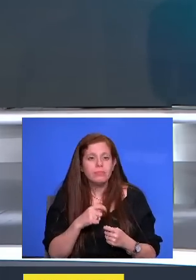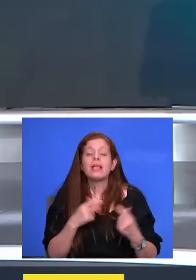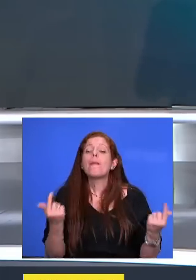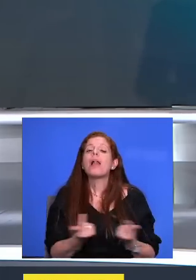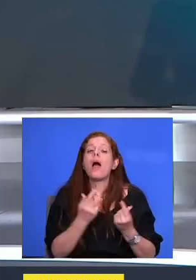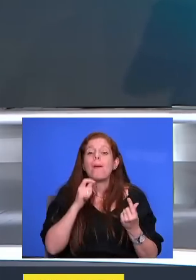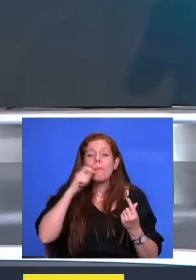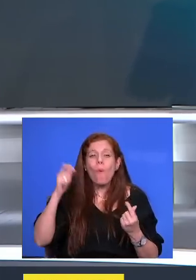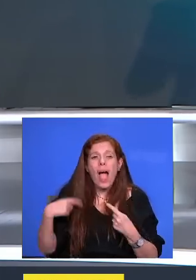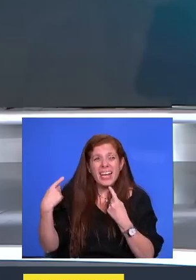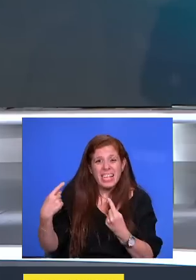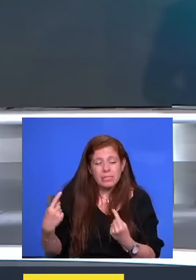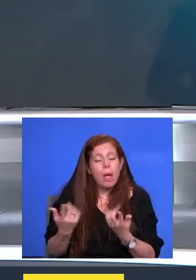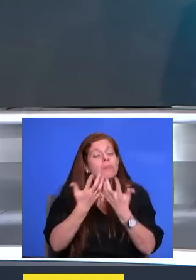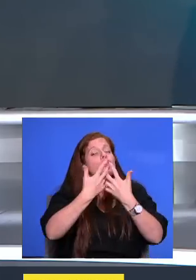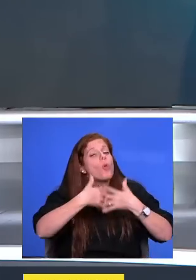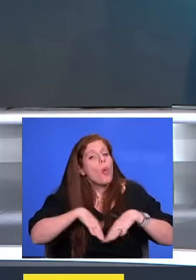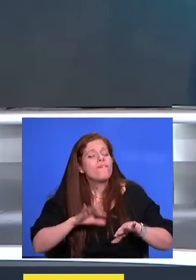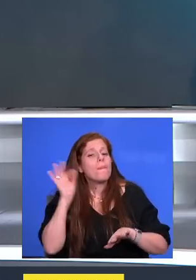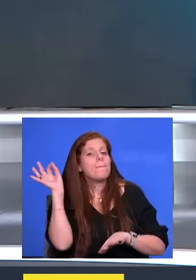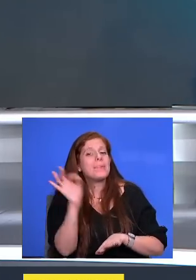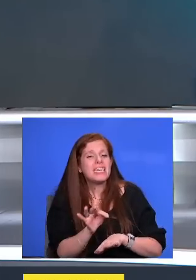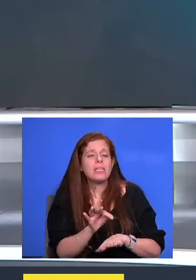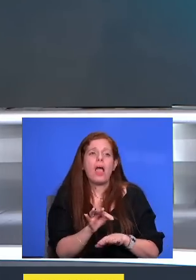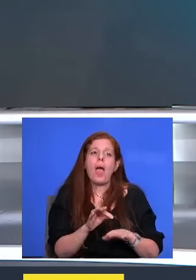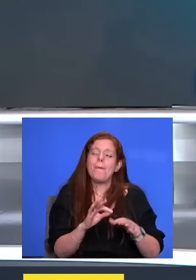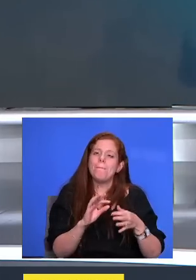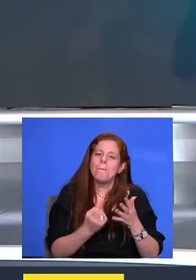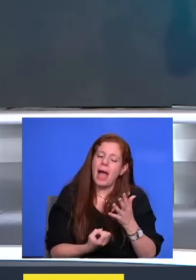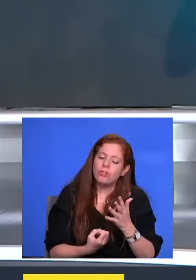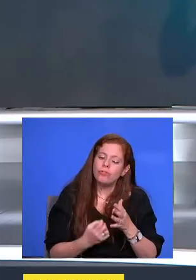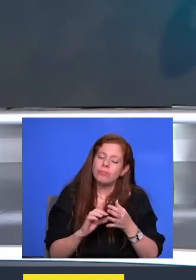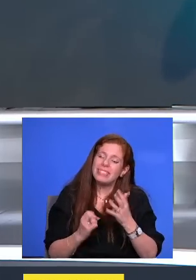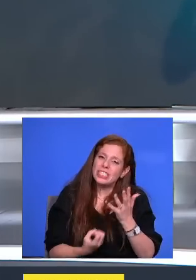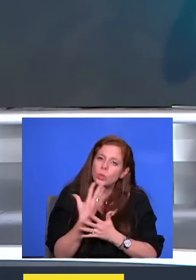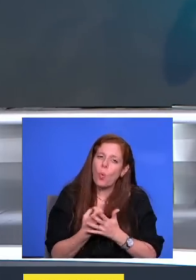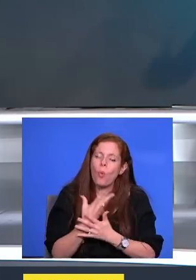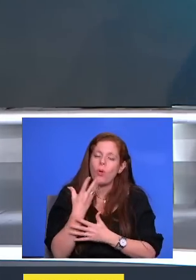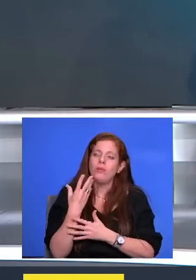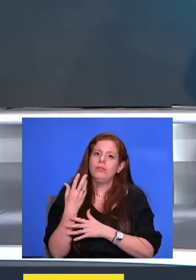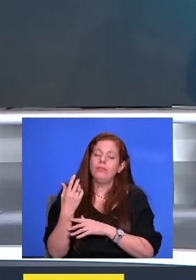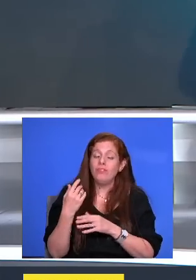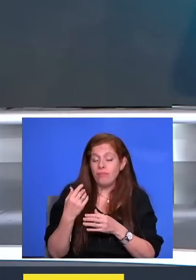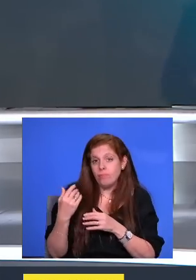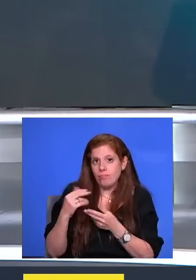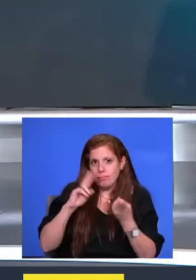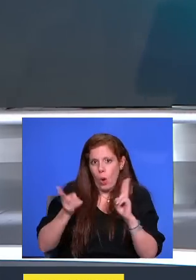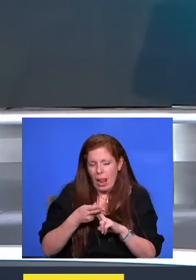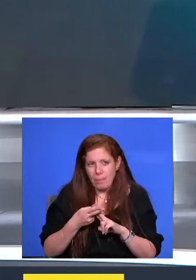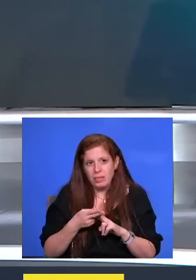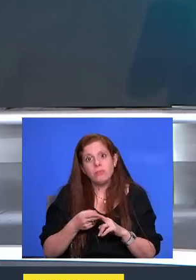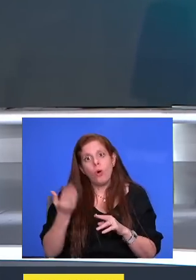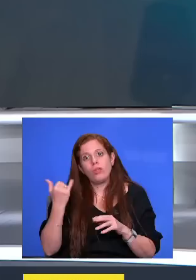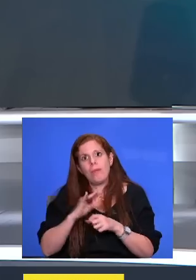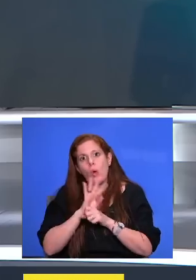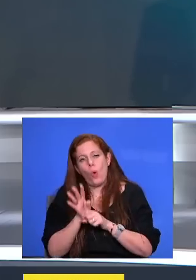עצמה, בשילוב עם הפגיעה הקשה בשרשראות הייצור והאספקה העולמיות שאנחנו סוחבים עוד מהקורונה, כל אלה הביאו למשבר אנרגיה